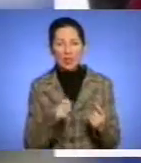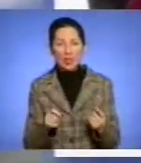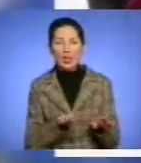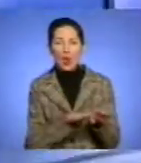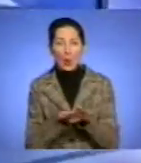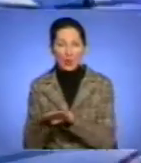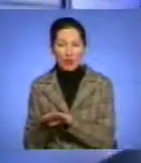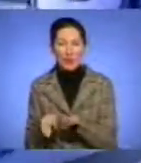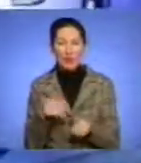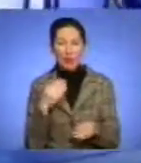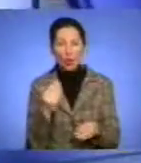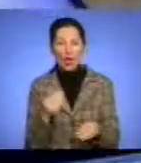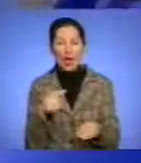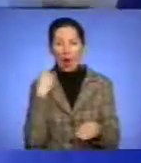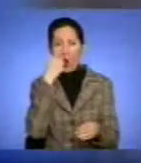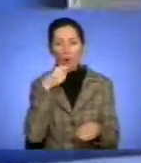особам.